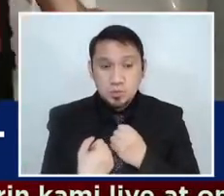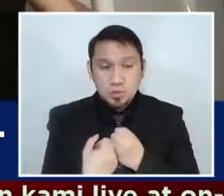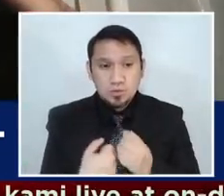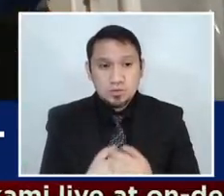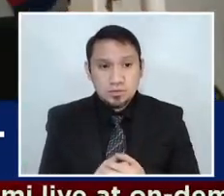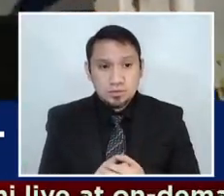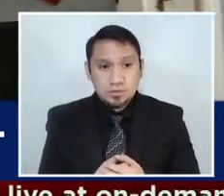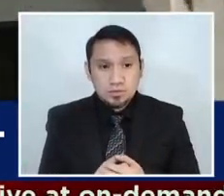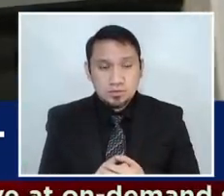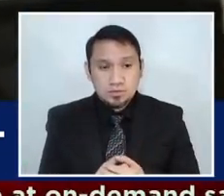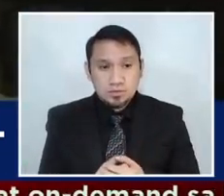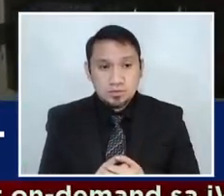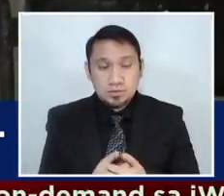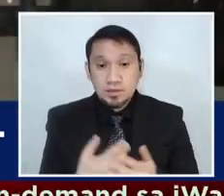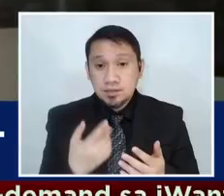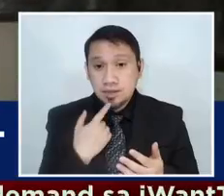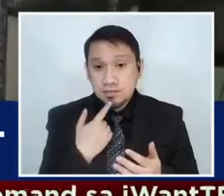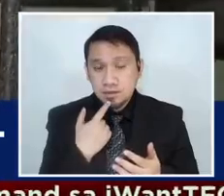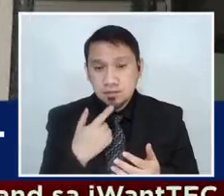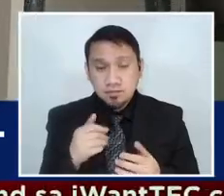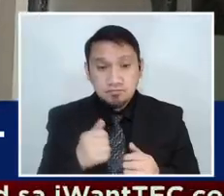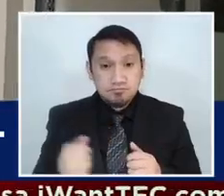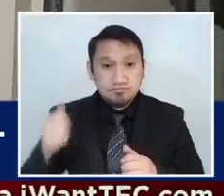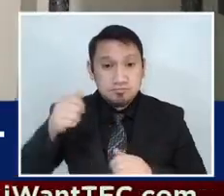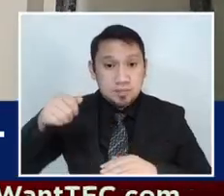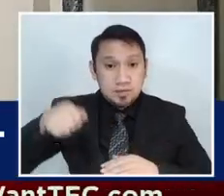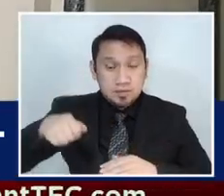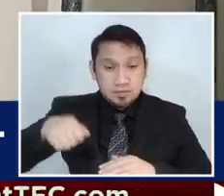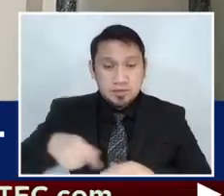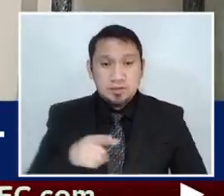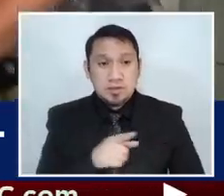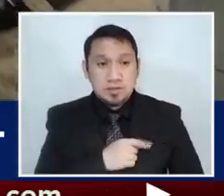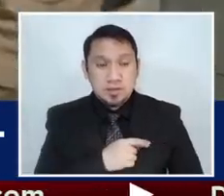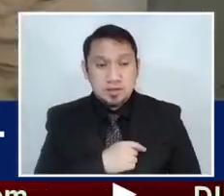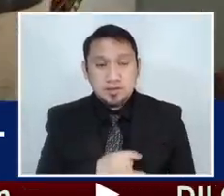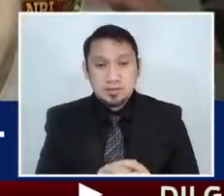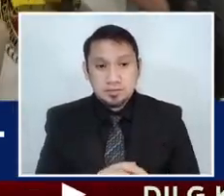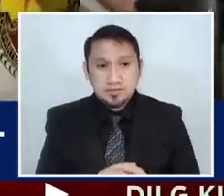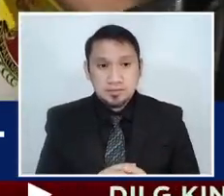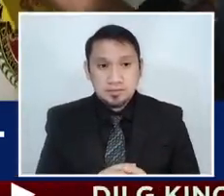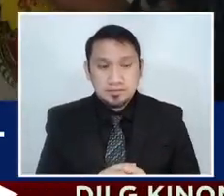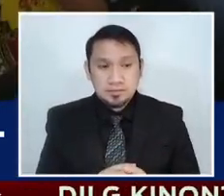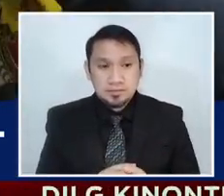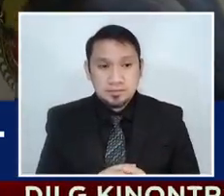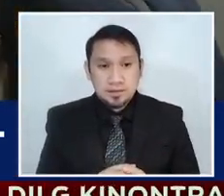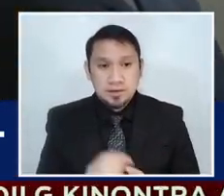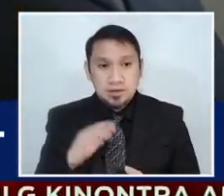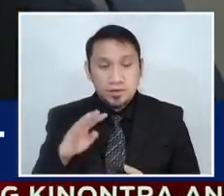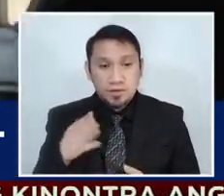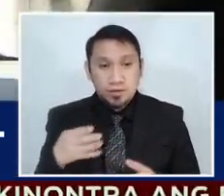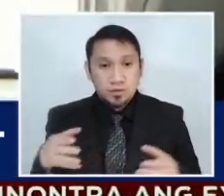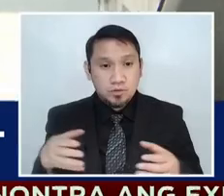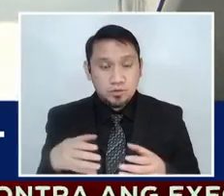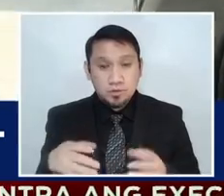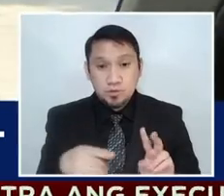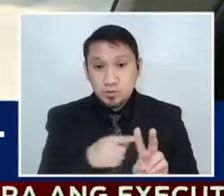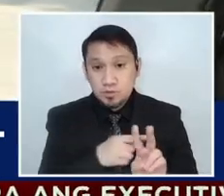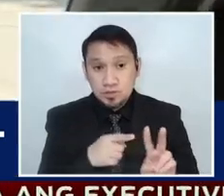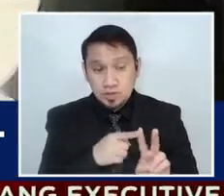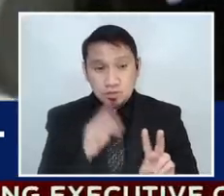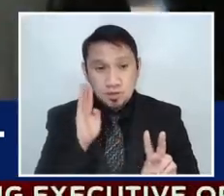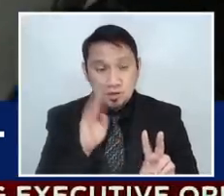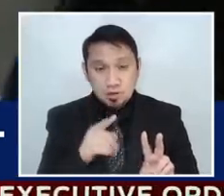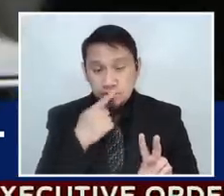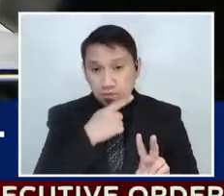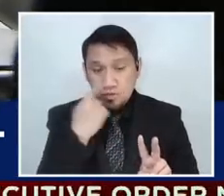nang pinagtibay ng Korte Suprema ang hatol na guilty ng Sandigan Bayan 4th Division sa magkapatid para sa